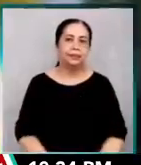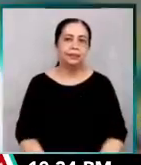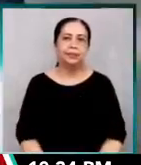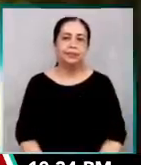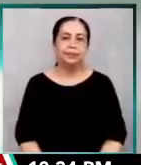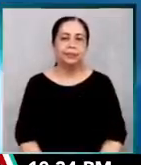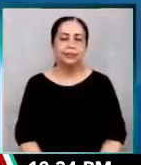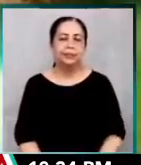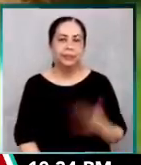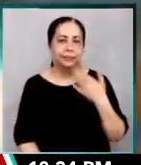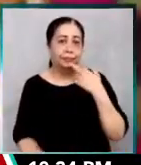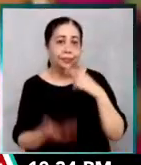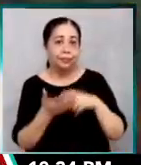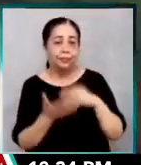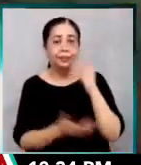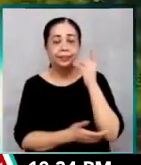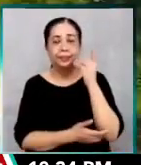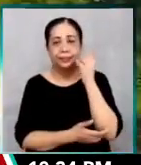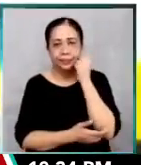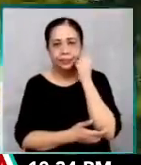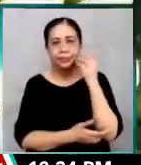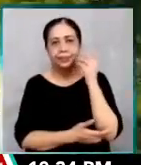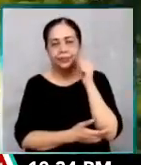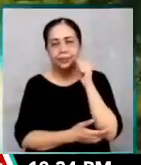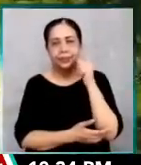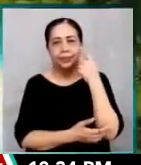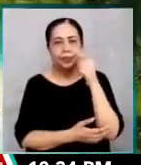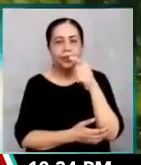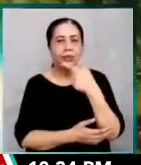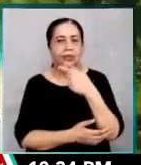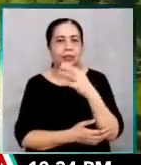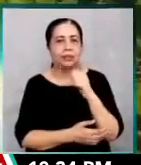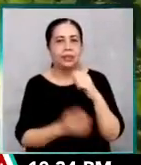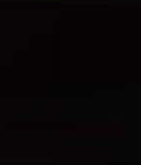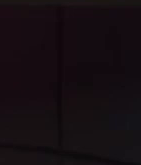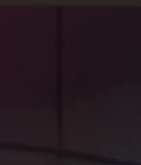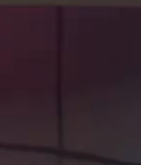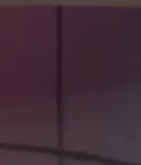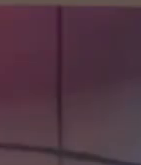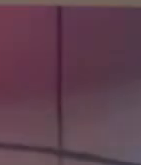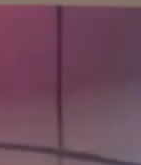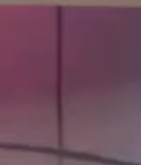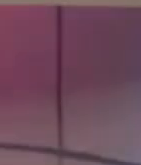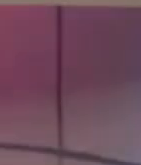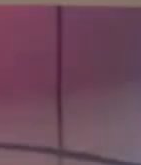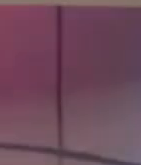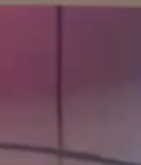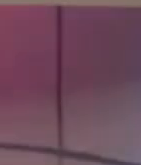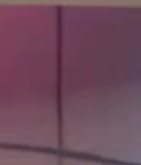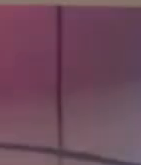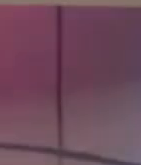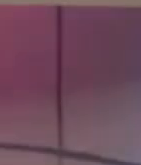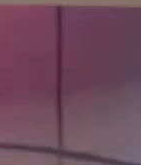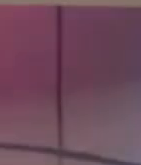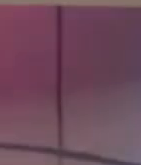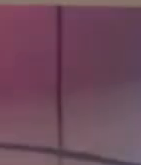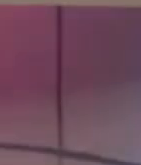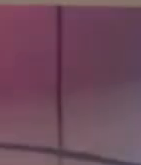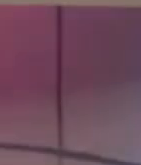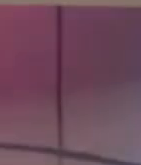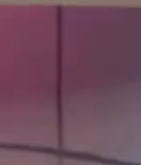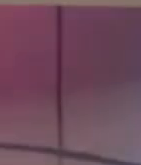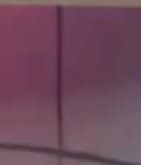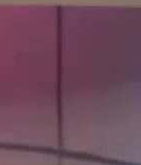Sandra Aguinaldo nagbabalita para sa GMA Integrated News. Huwag magpahuli sa mga balitang dapat